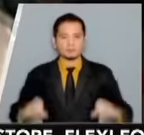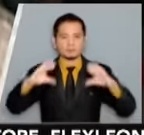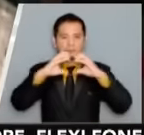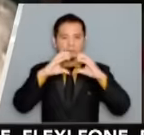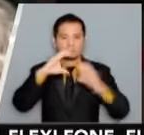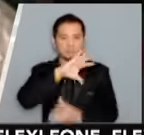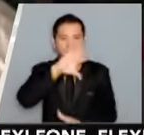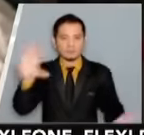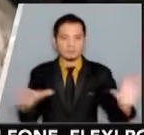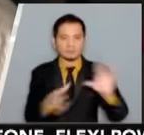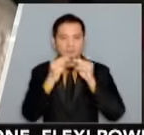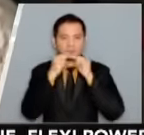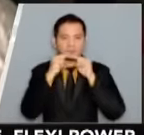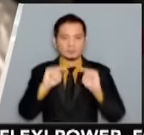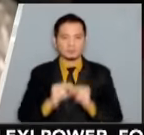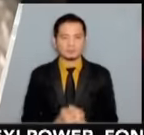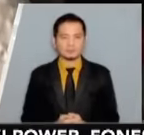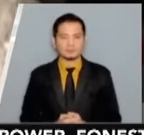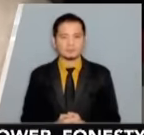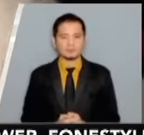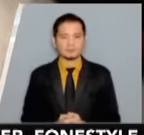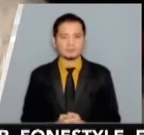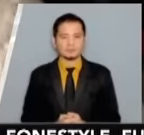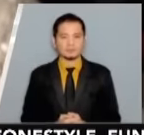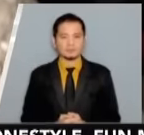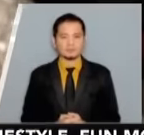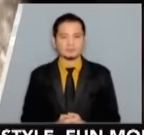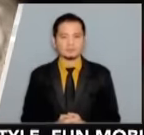sa GMA Integrated News.